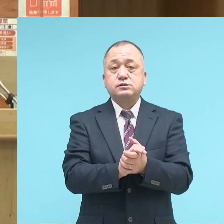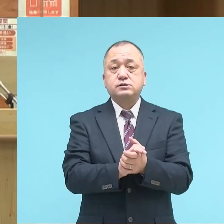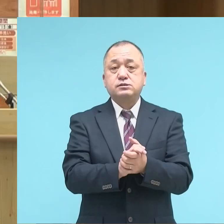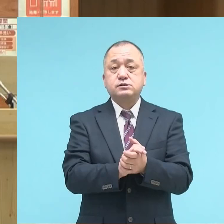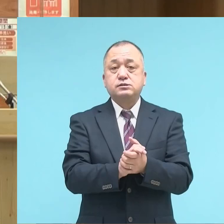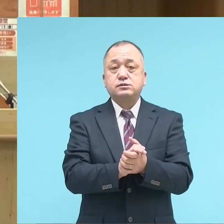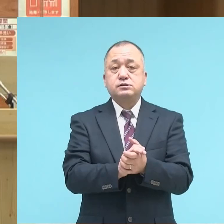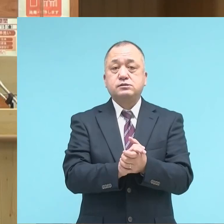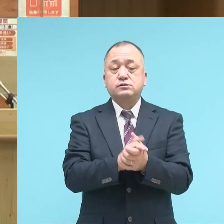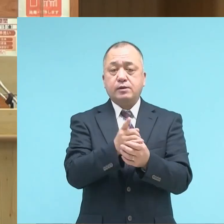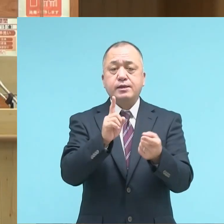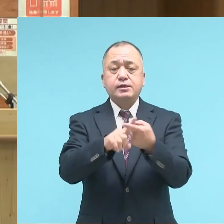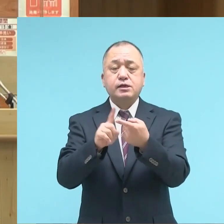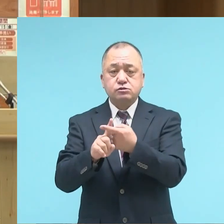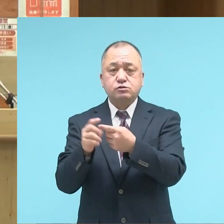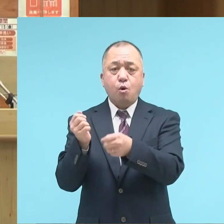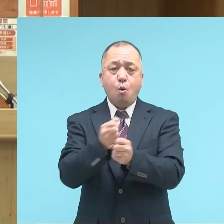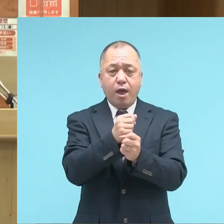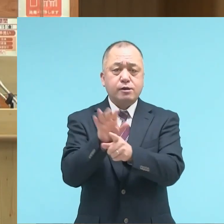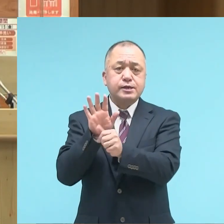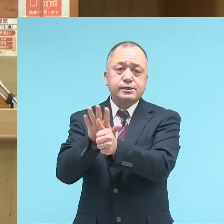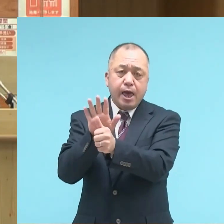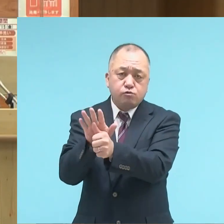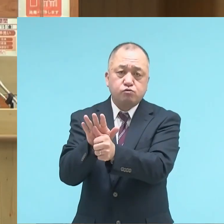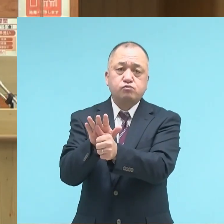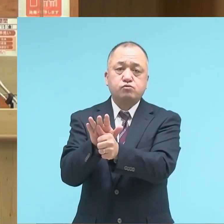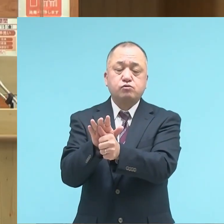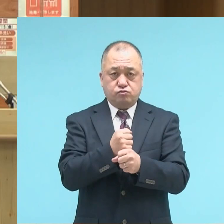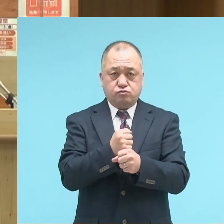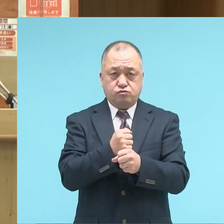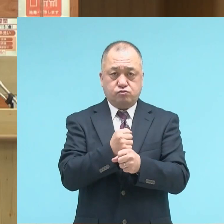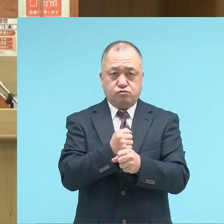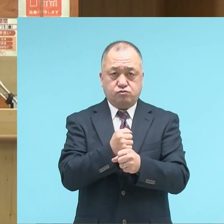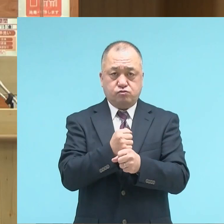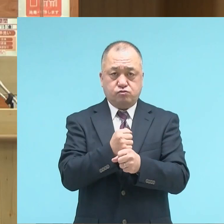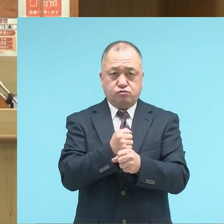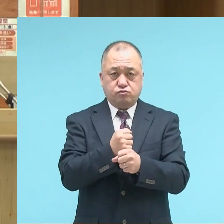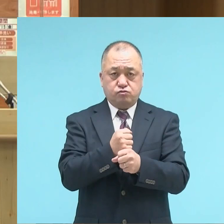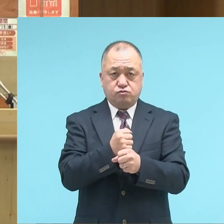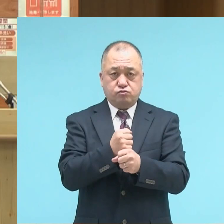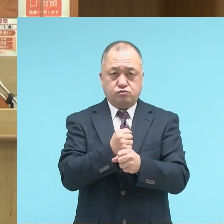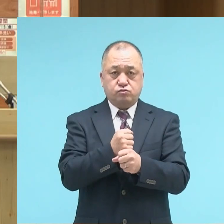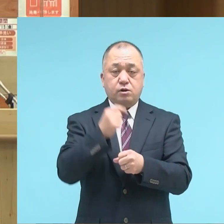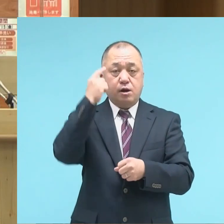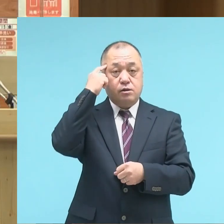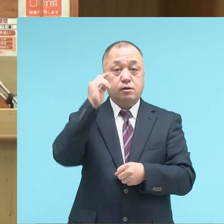適切に、応援支えていく体制というのを我々としては講じていくということです。